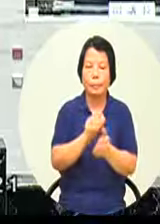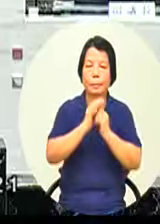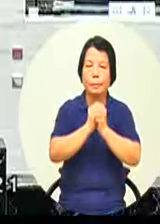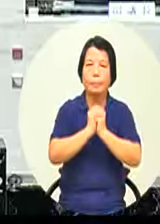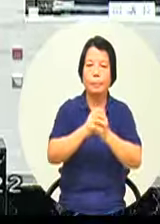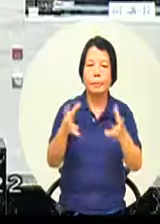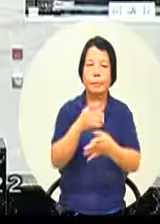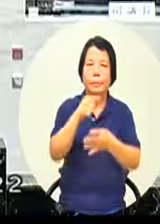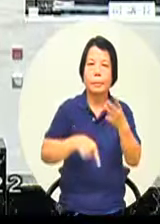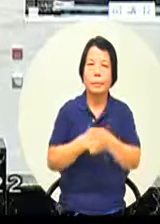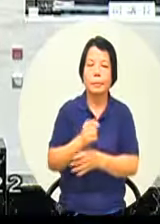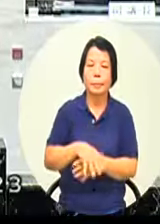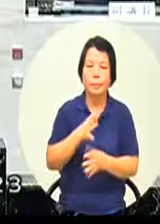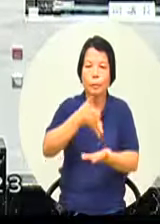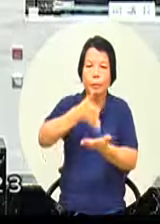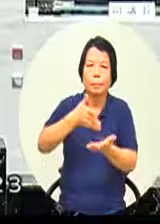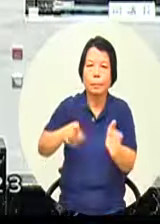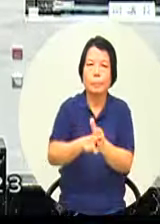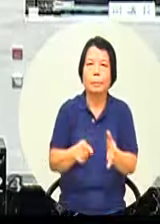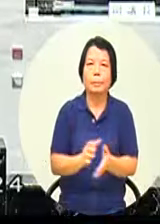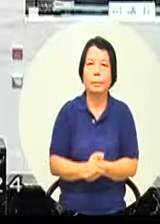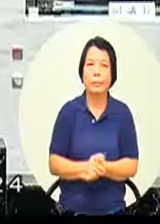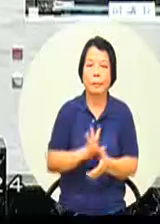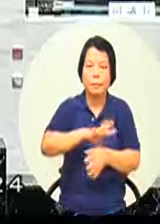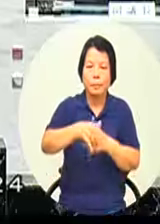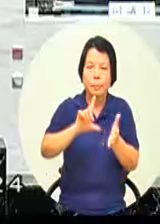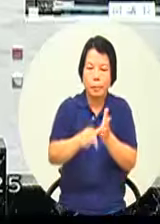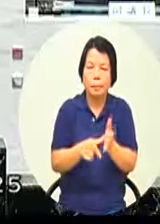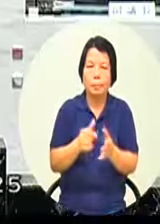同仁哈，等一下发言的时候，包括时